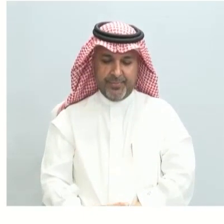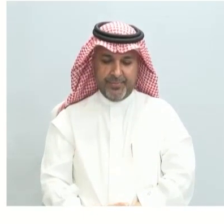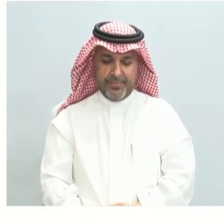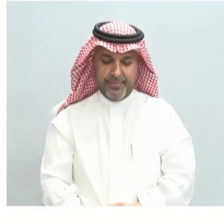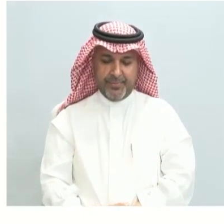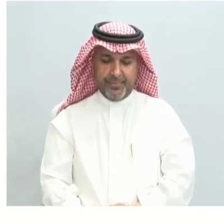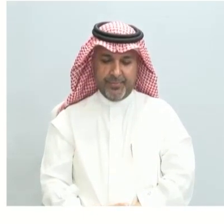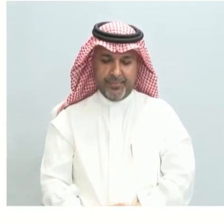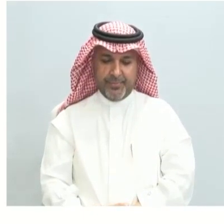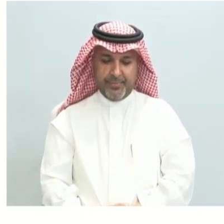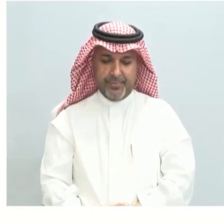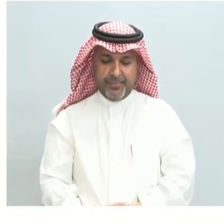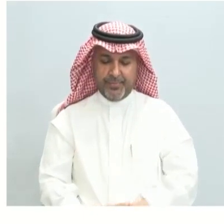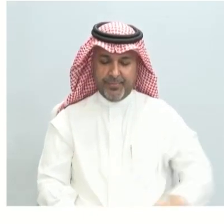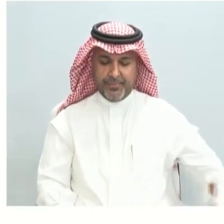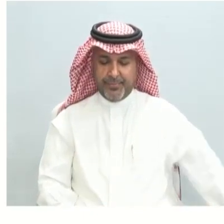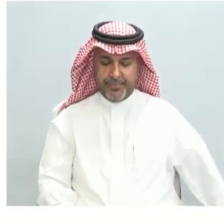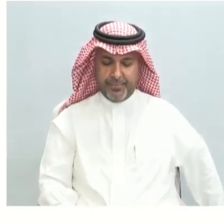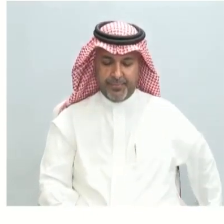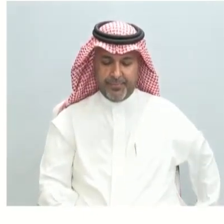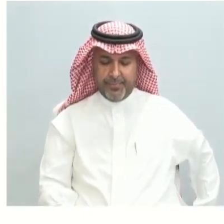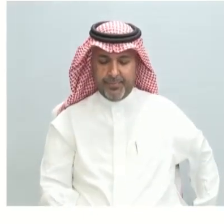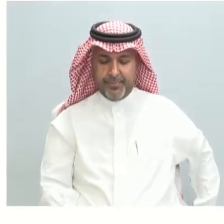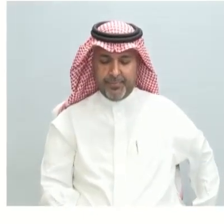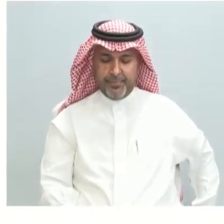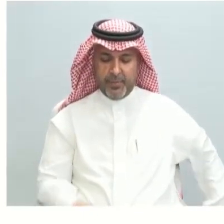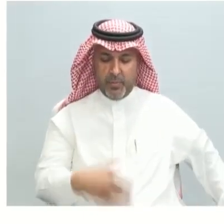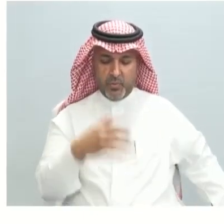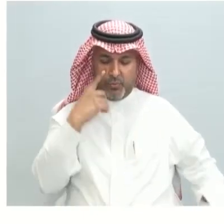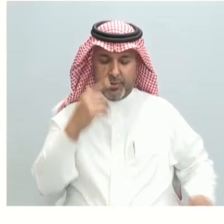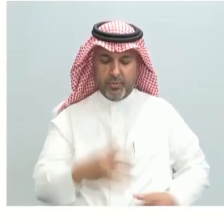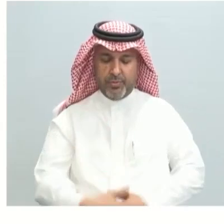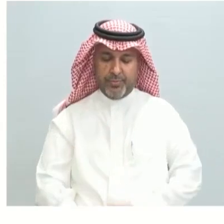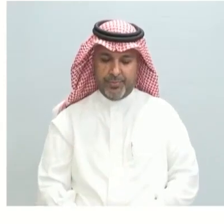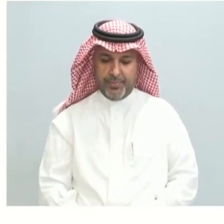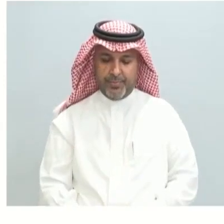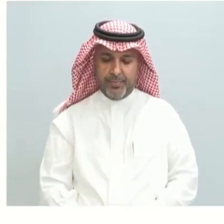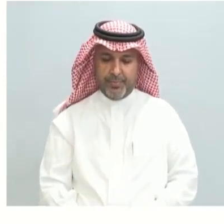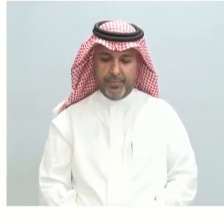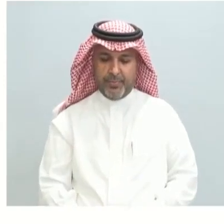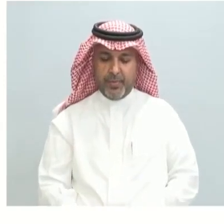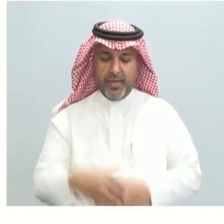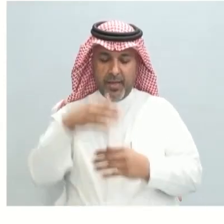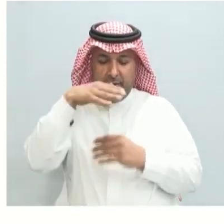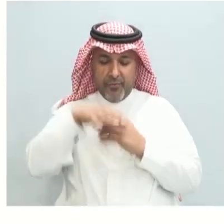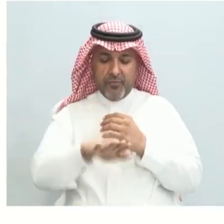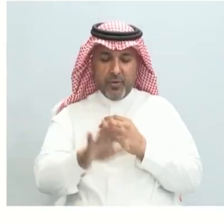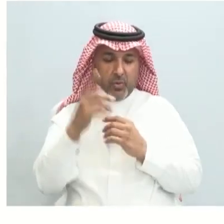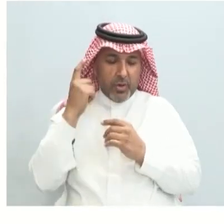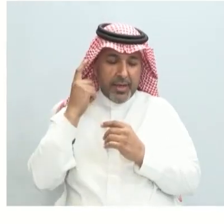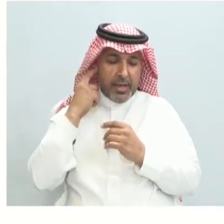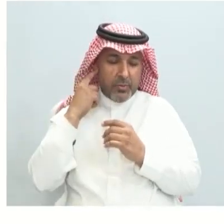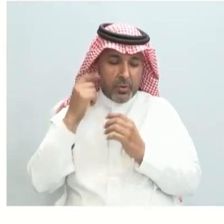القادم اللي هو مثال رقم ثلاثة اللي تقول يمكن للفيلة سماع صوت يبعد عنها خمس